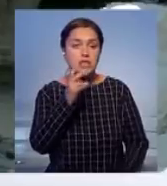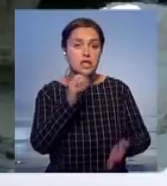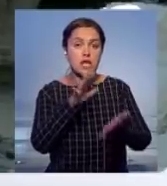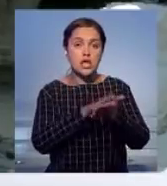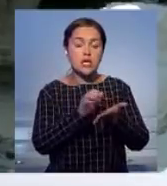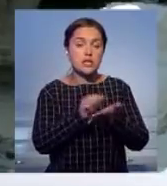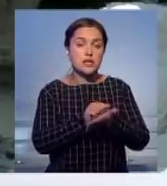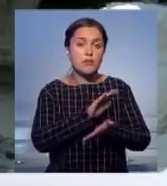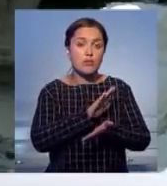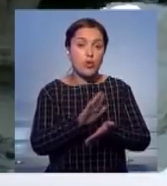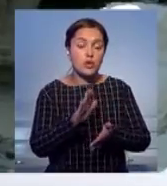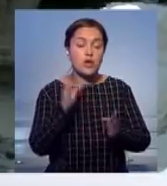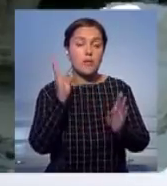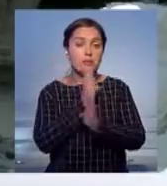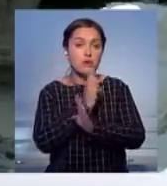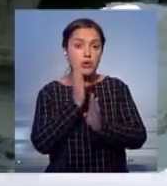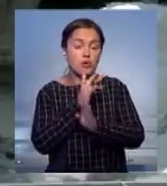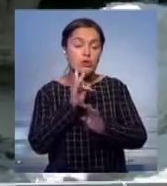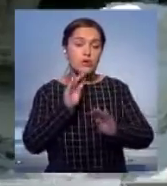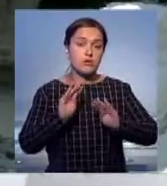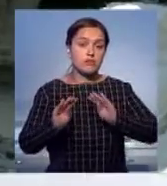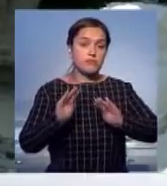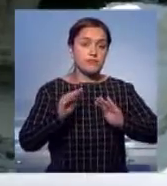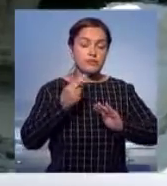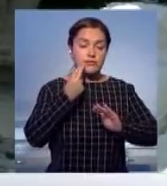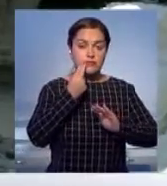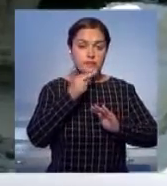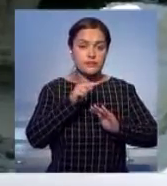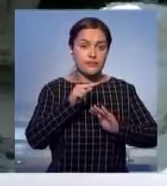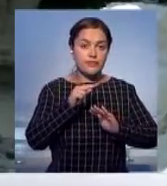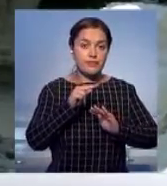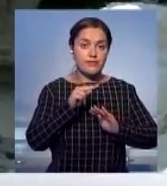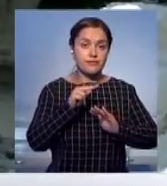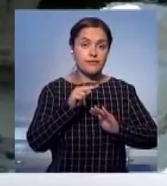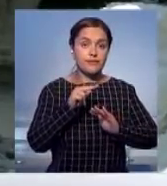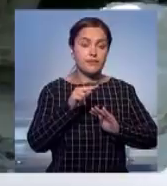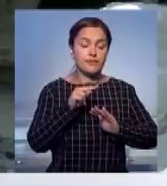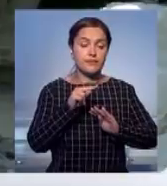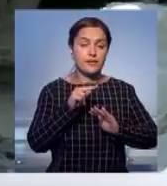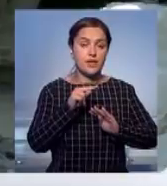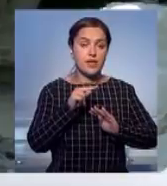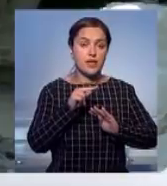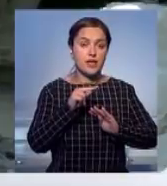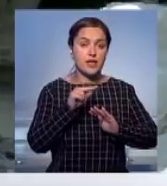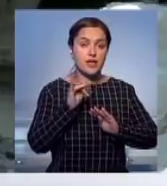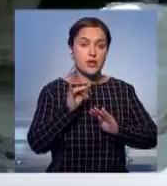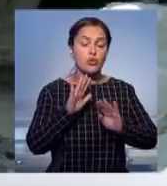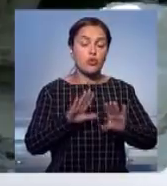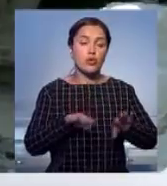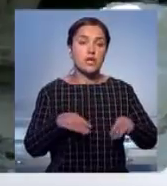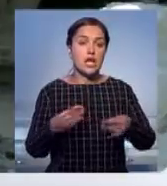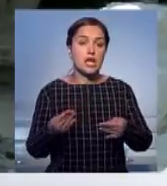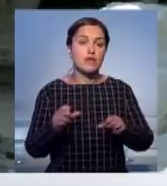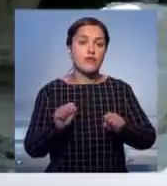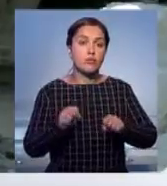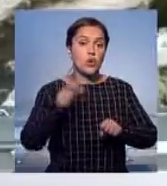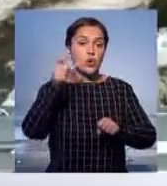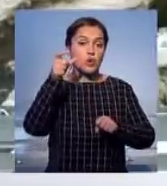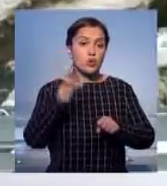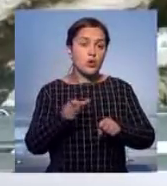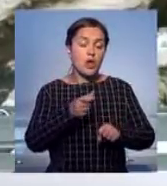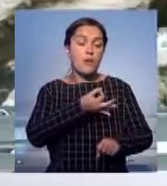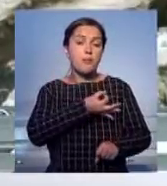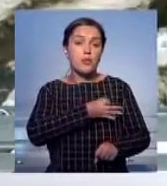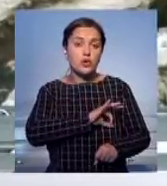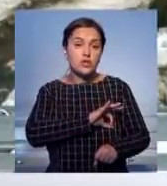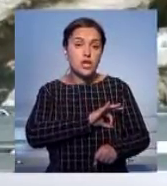что дано нам природой. Вот, и, соответственно, только дать возможность людям этим